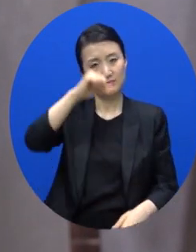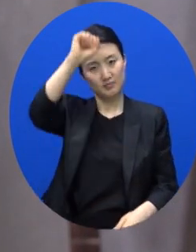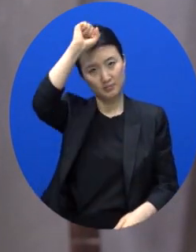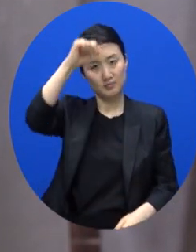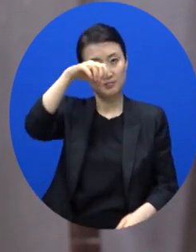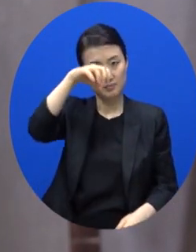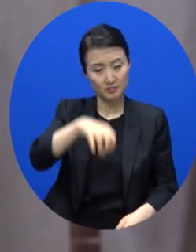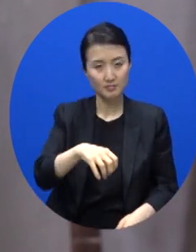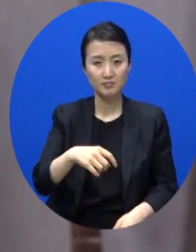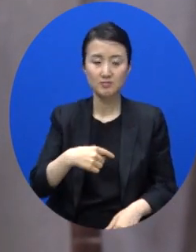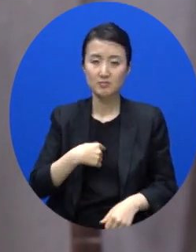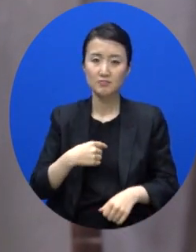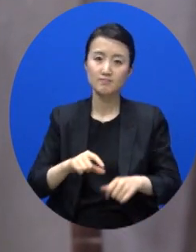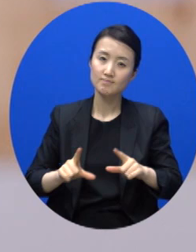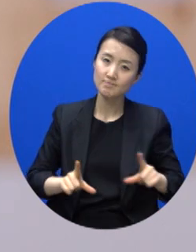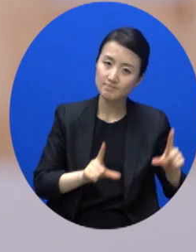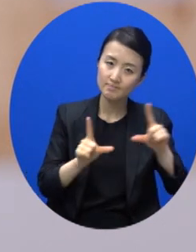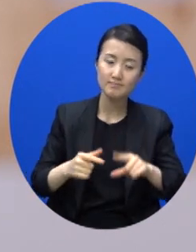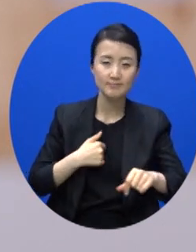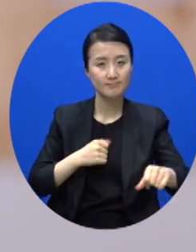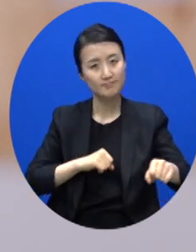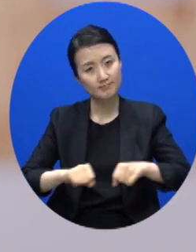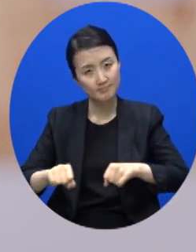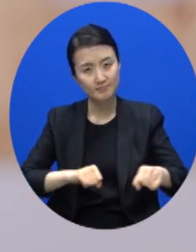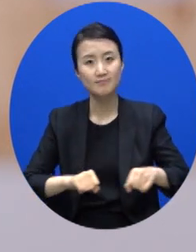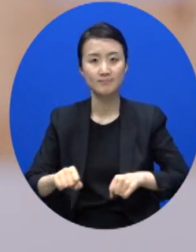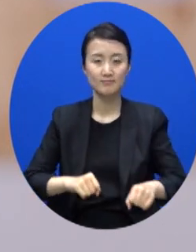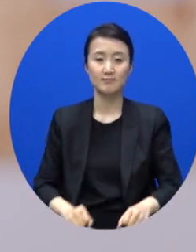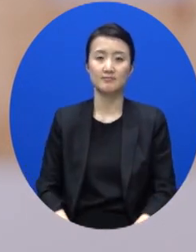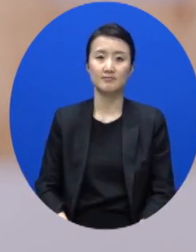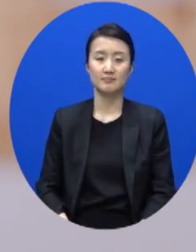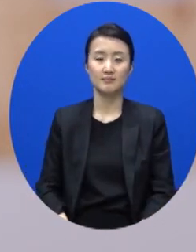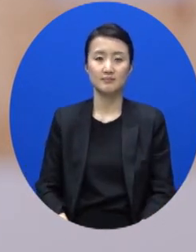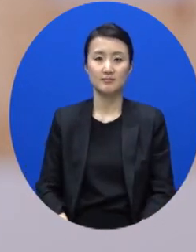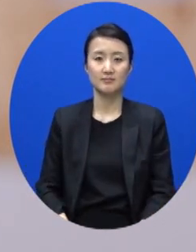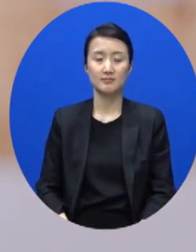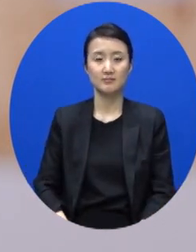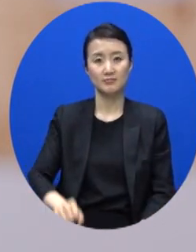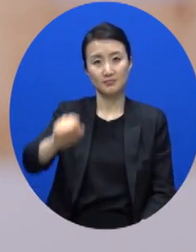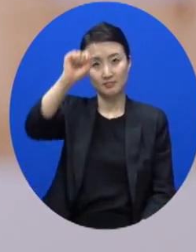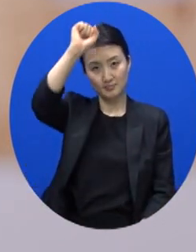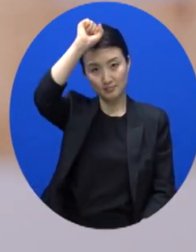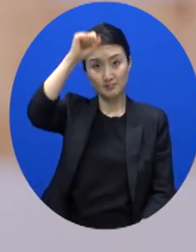민속촌에 들어오게 됐죠. 그런데 민속촌에 들어와 가지고